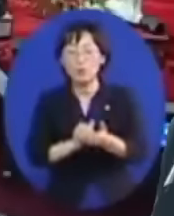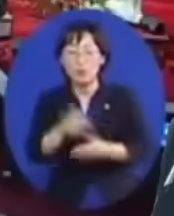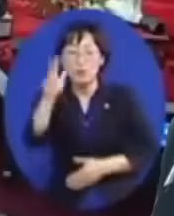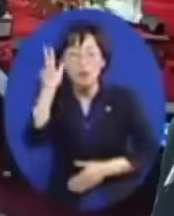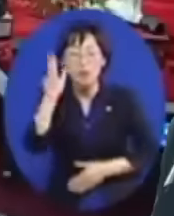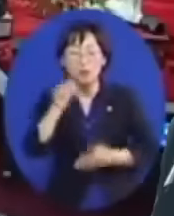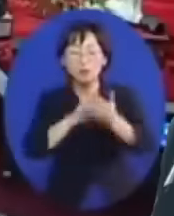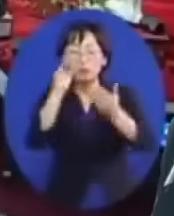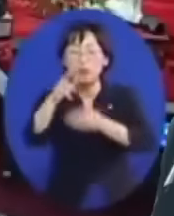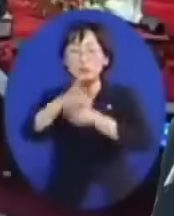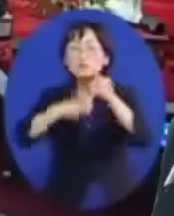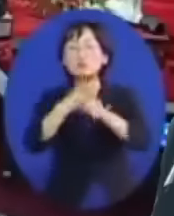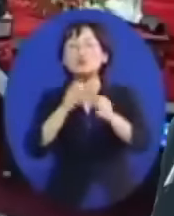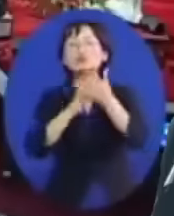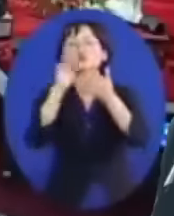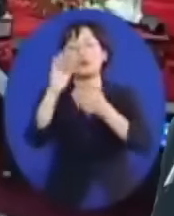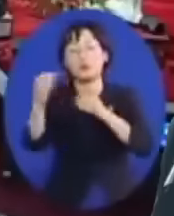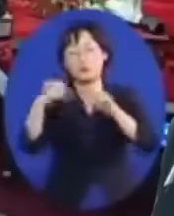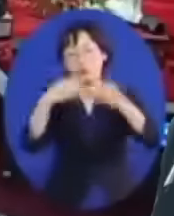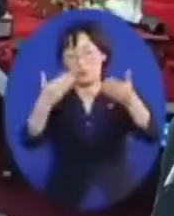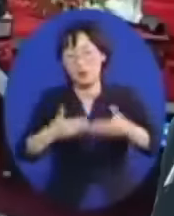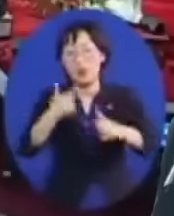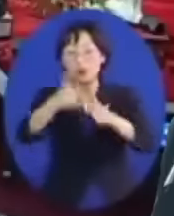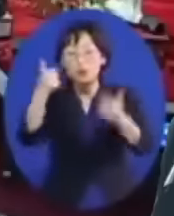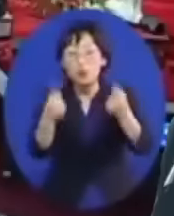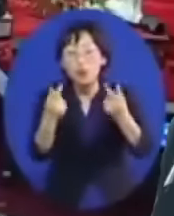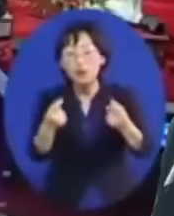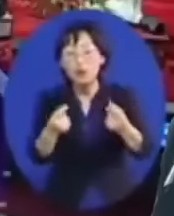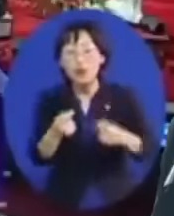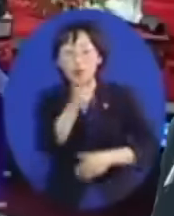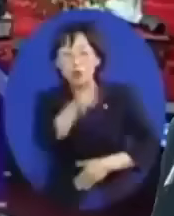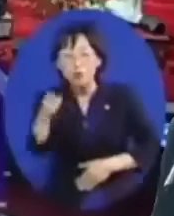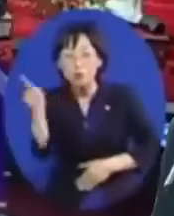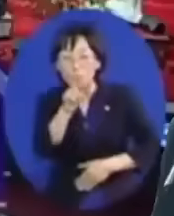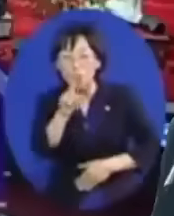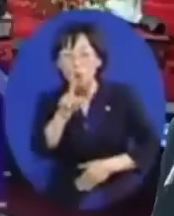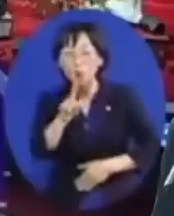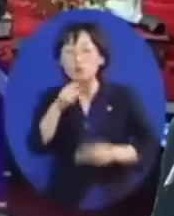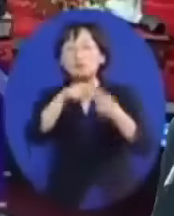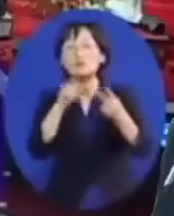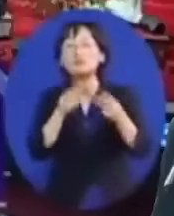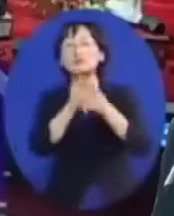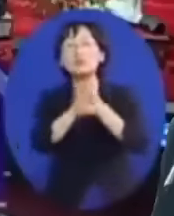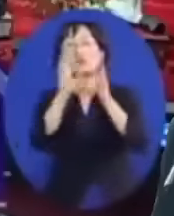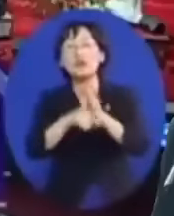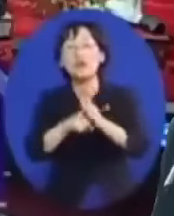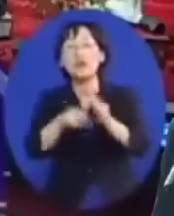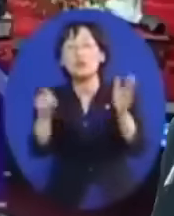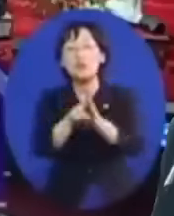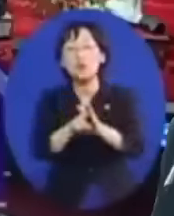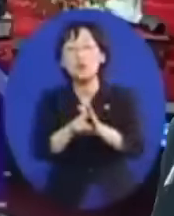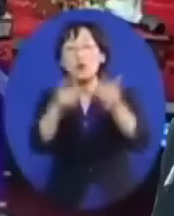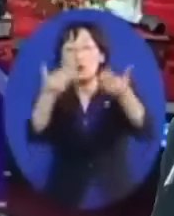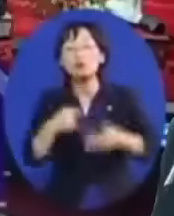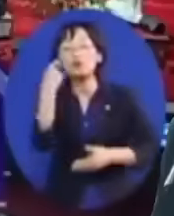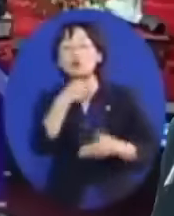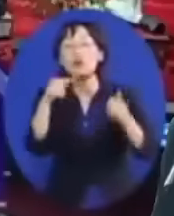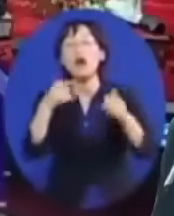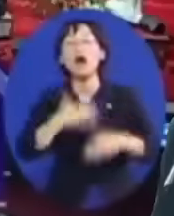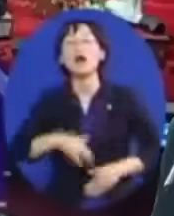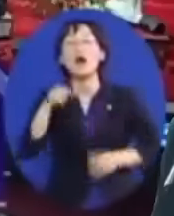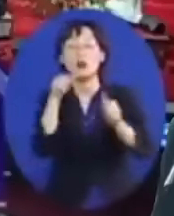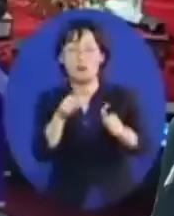응답이 되었습니다. 여러분 예수님은 너희가 기도할 때 무엇인지 믿고 구한 것은 받은 줄로 알으라고 말한